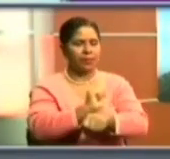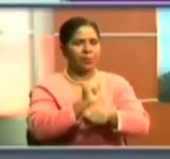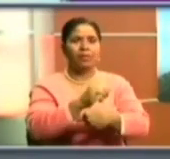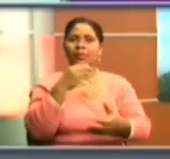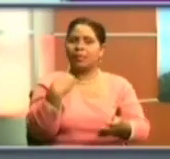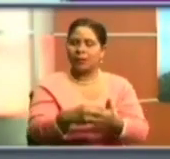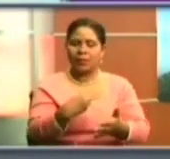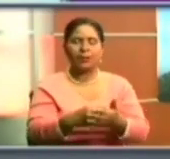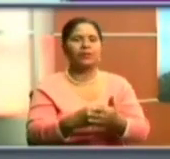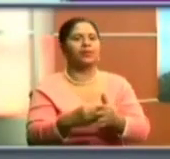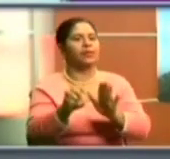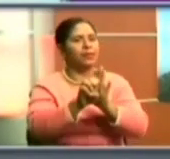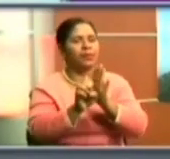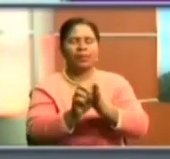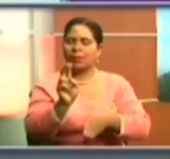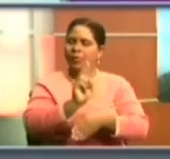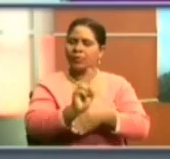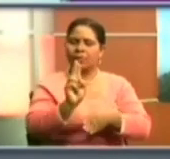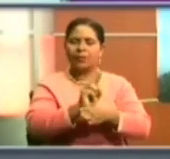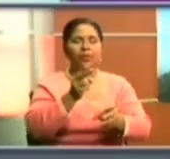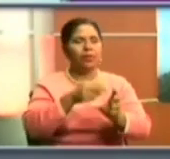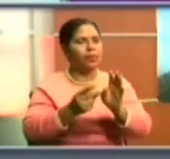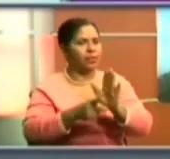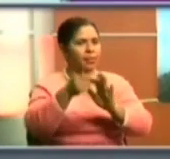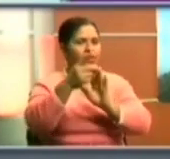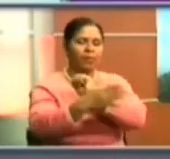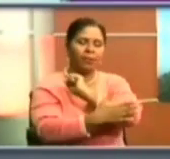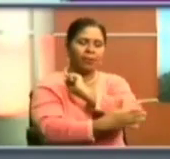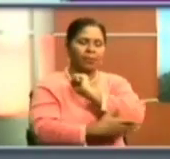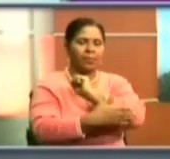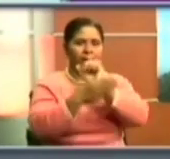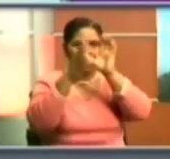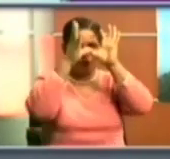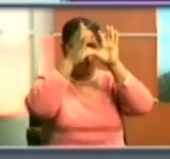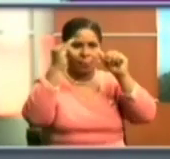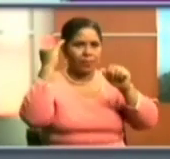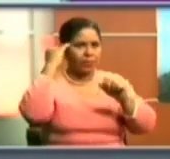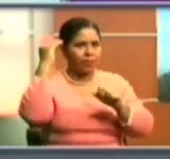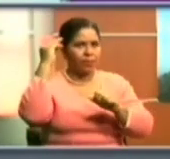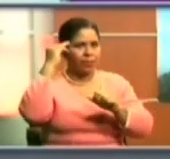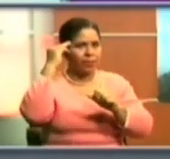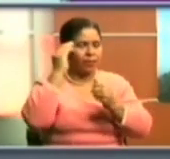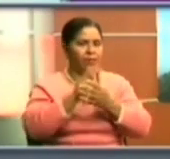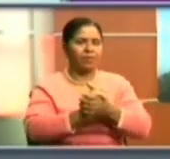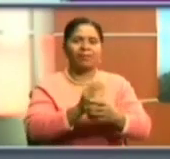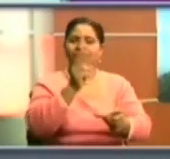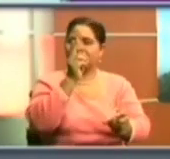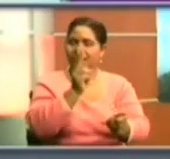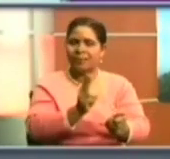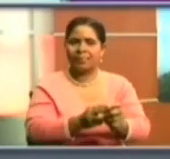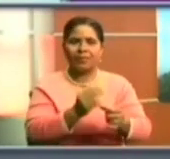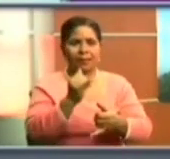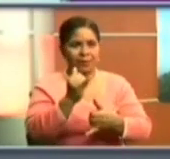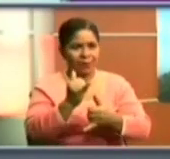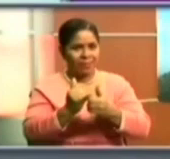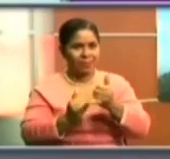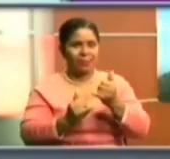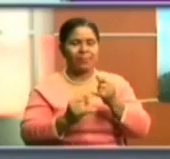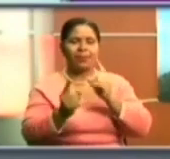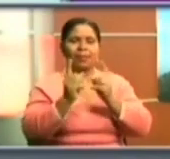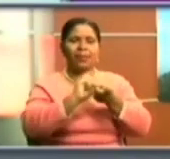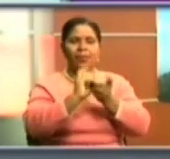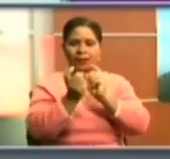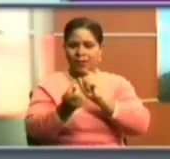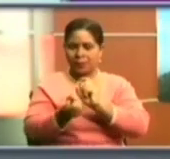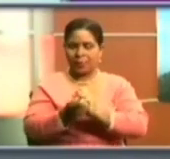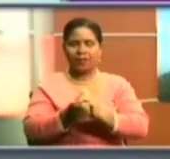l'agent l'État utilisé dans le développement pays. Hein. Président Jovenel Moïse a intervenu dans la dernière édition Parole